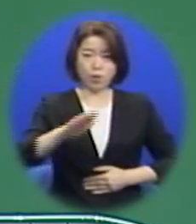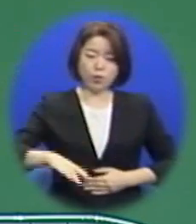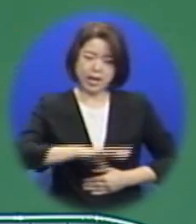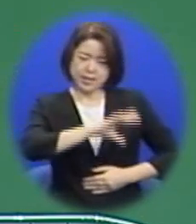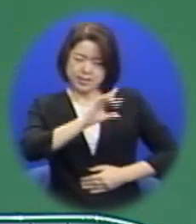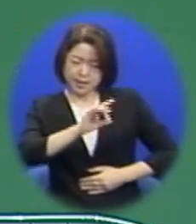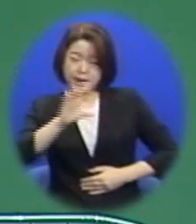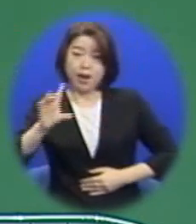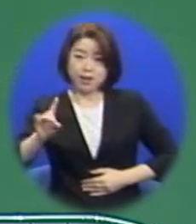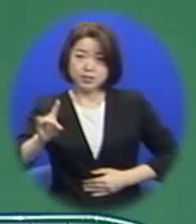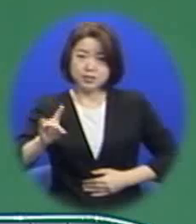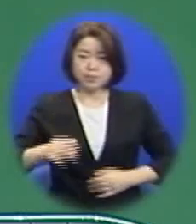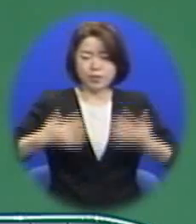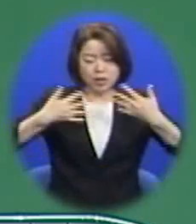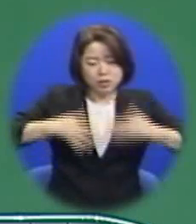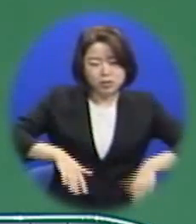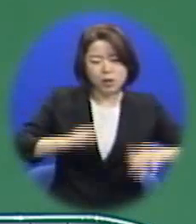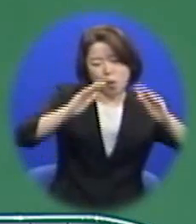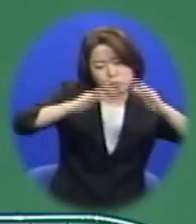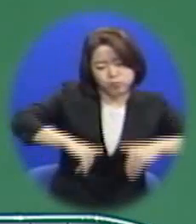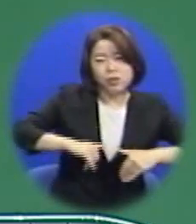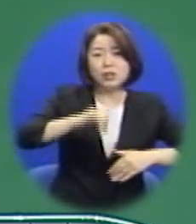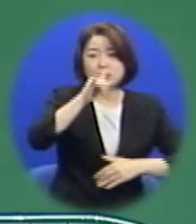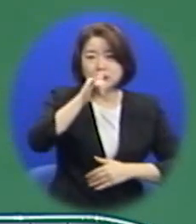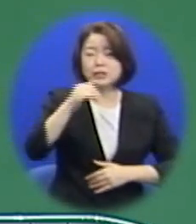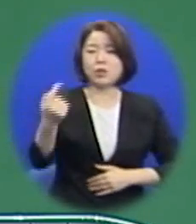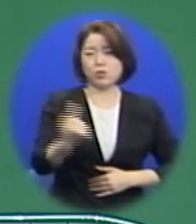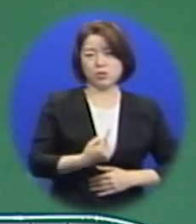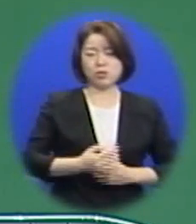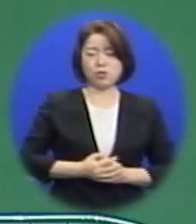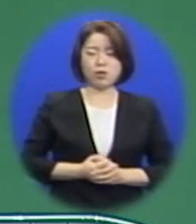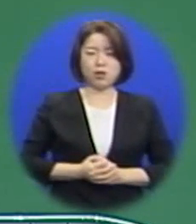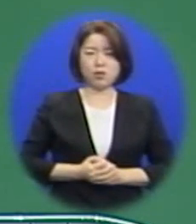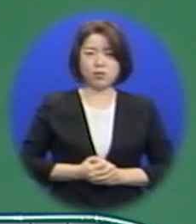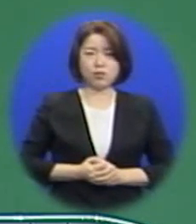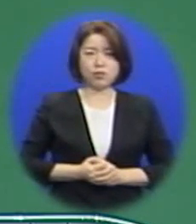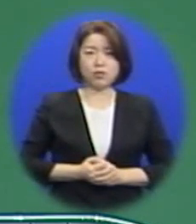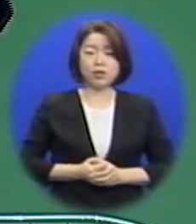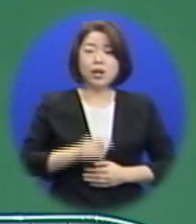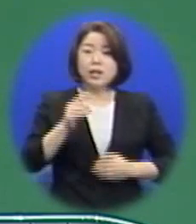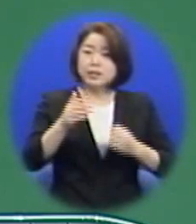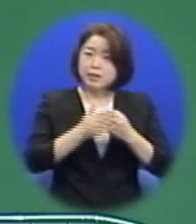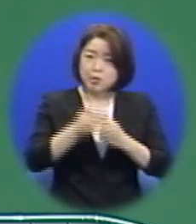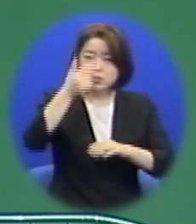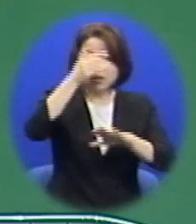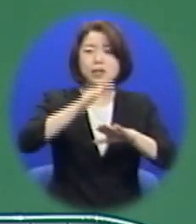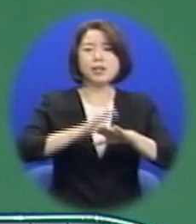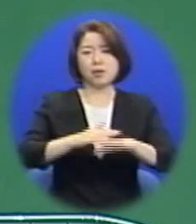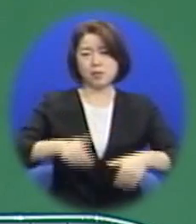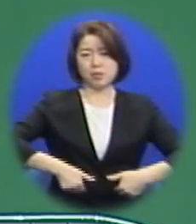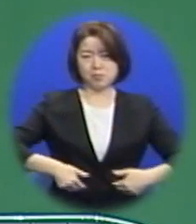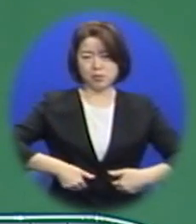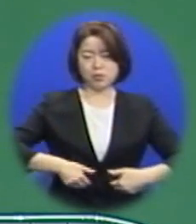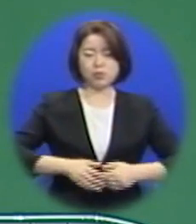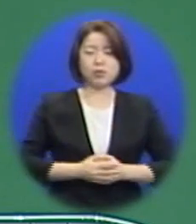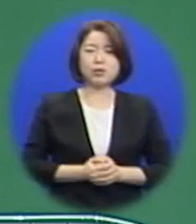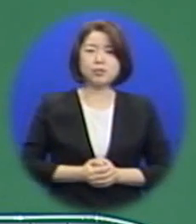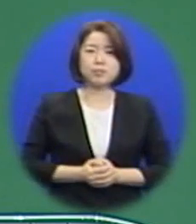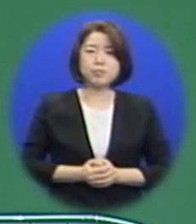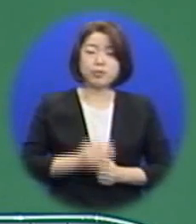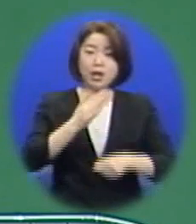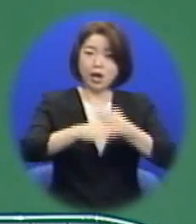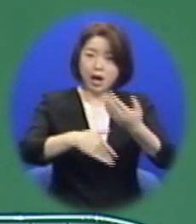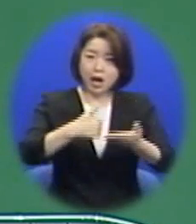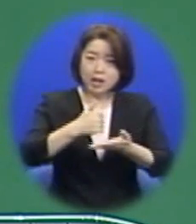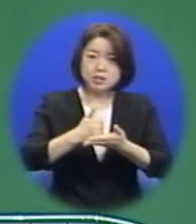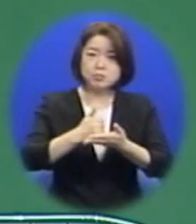그렇게 지치고 무너질 때가 옵니다. 그래서 예배가 필요한 것입니다.